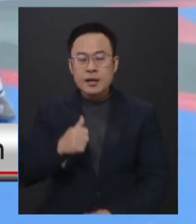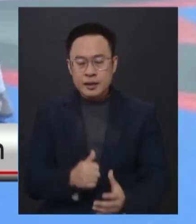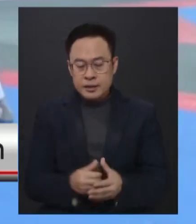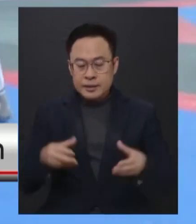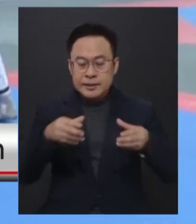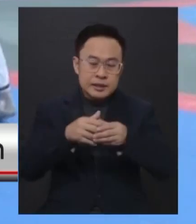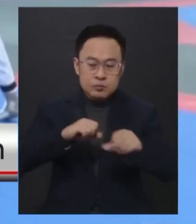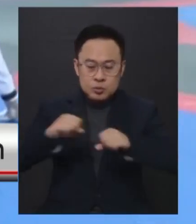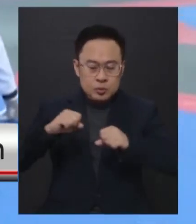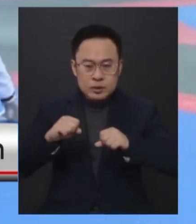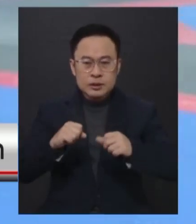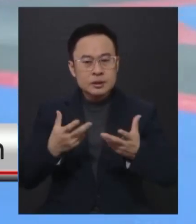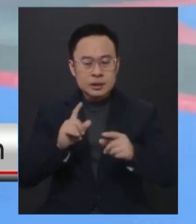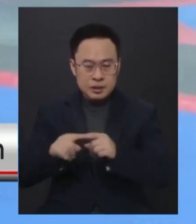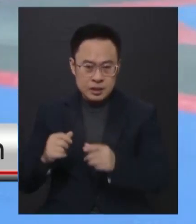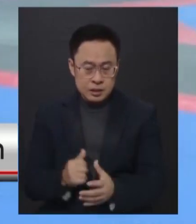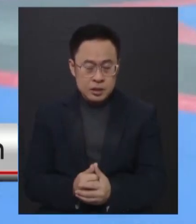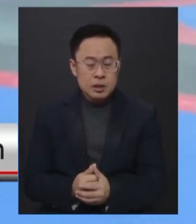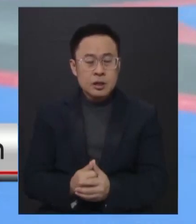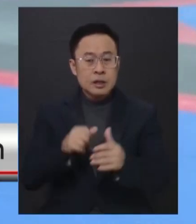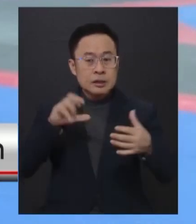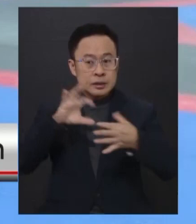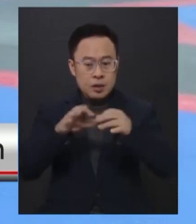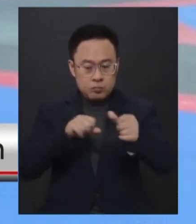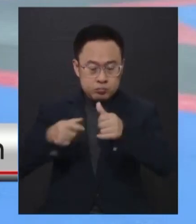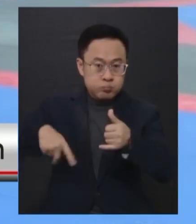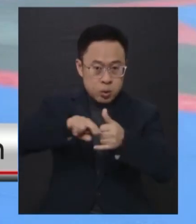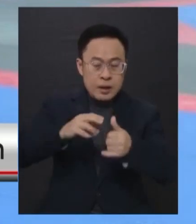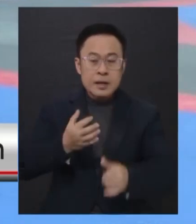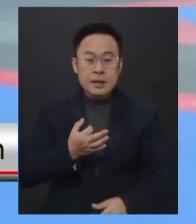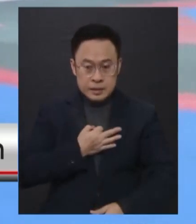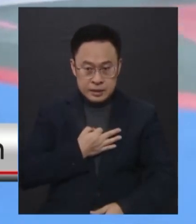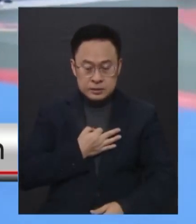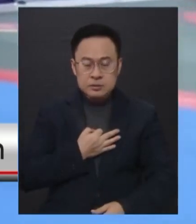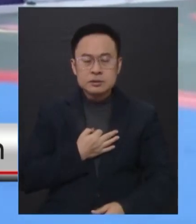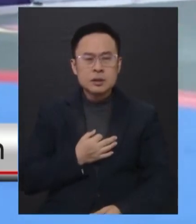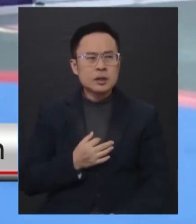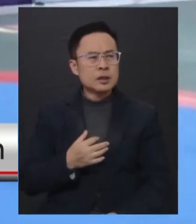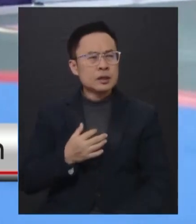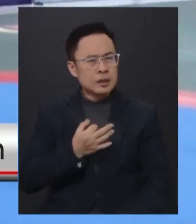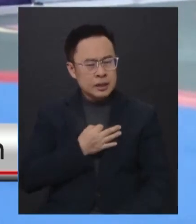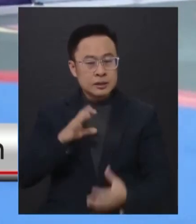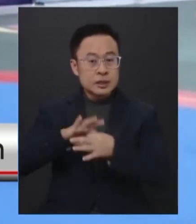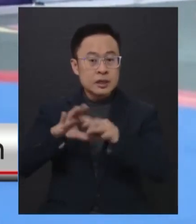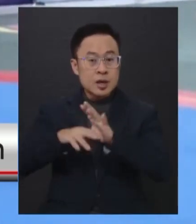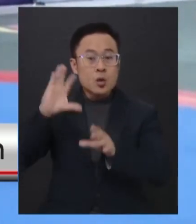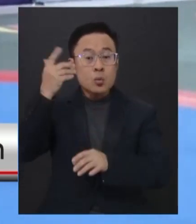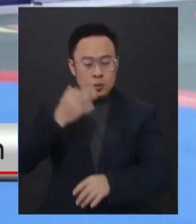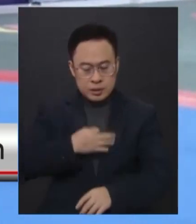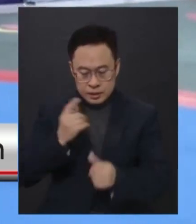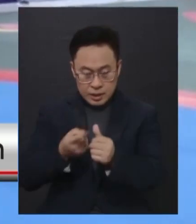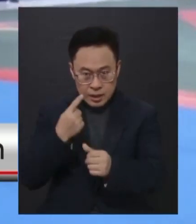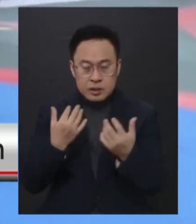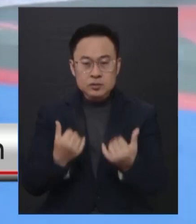เนี่ยก็ต้องบอกว่าตั้งแต่เหรียญโอลิมปิกเหรียญแรกอย่างพี่วิวน ะ ทุกวันนี้นี่เราก็กลายเป็นกีฬาความหวังไปแล ้ วมีน้องเทนนิ